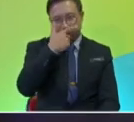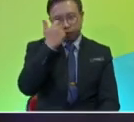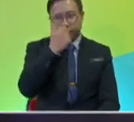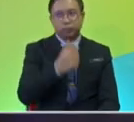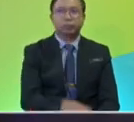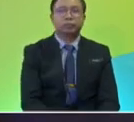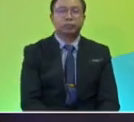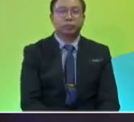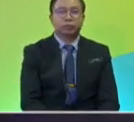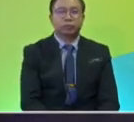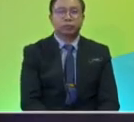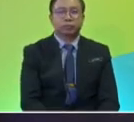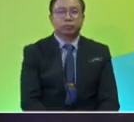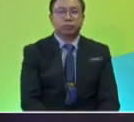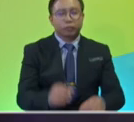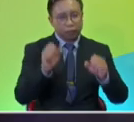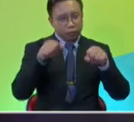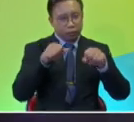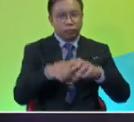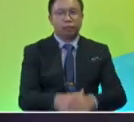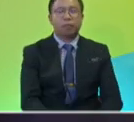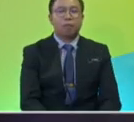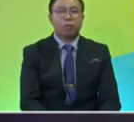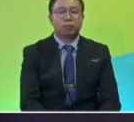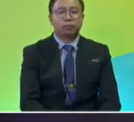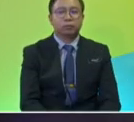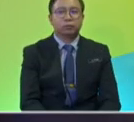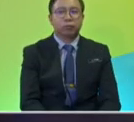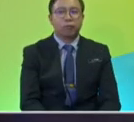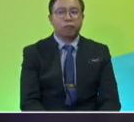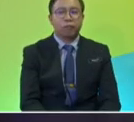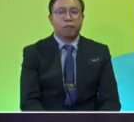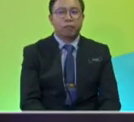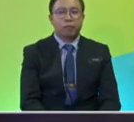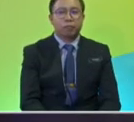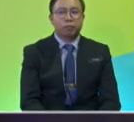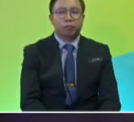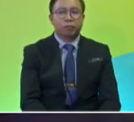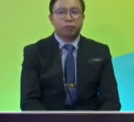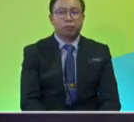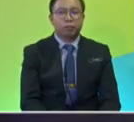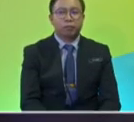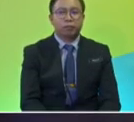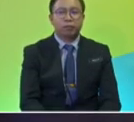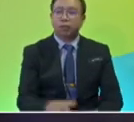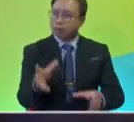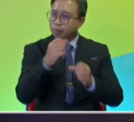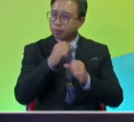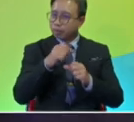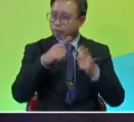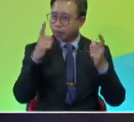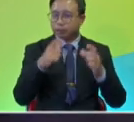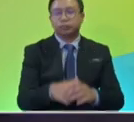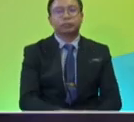ini boleh tappkan diale ya betul okey Oke boleh dah habis tak apalah saya ambil yang lainlah Cikgu